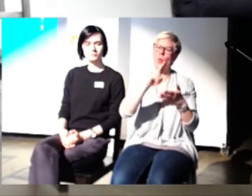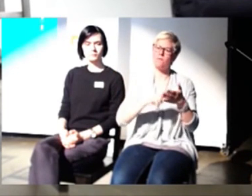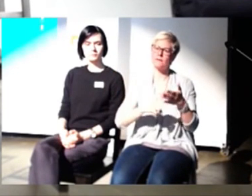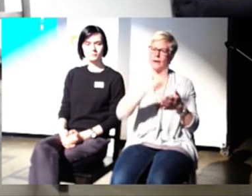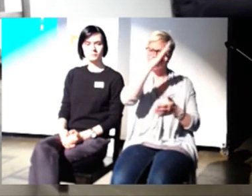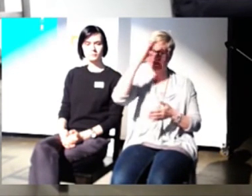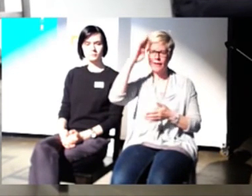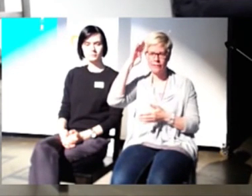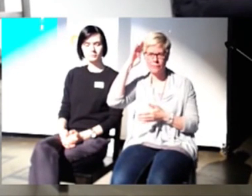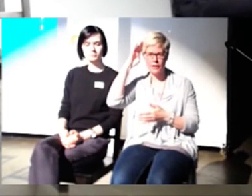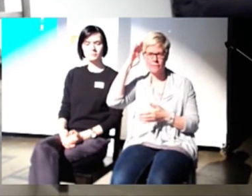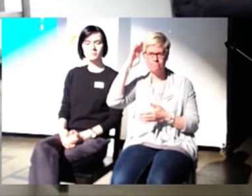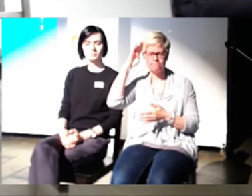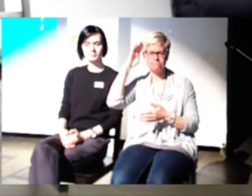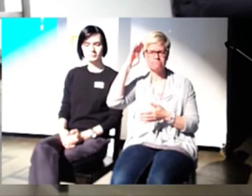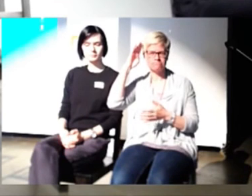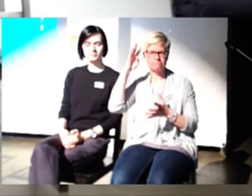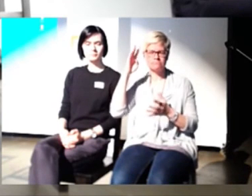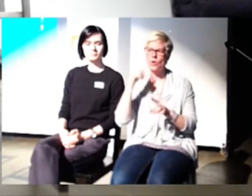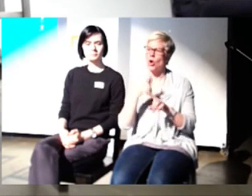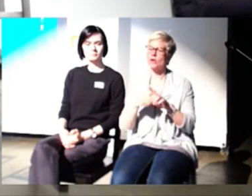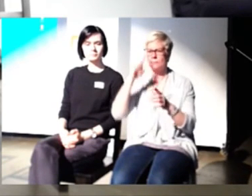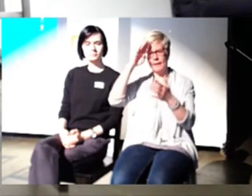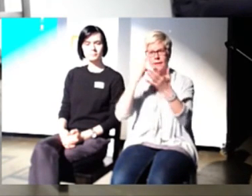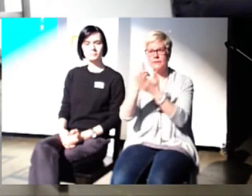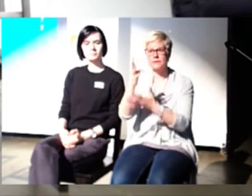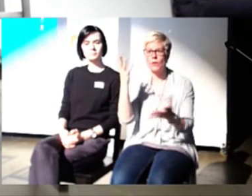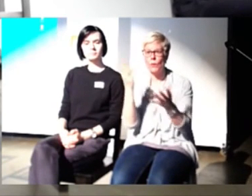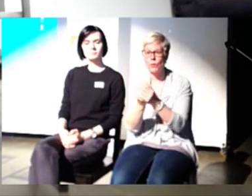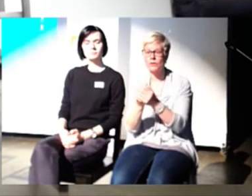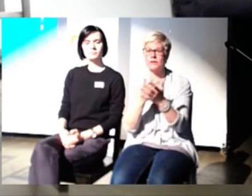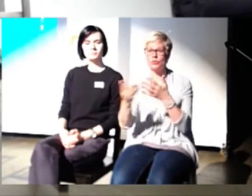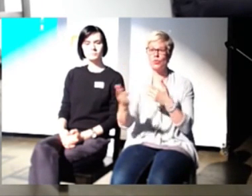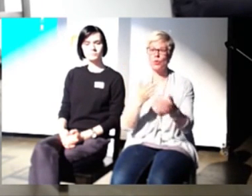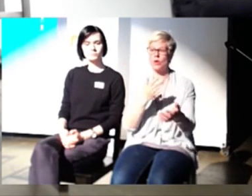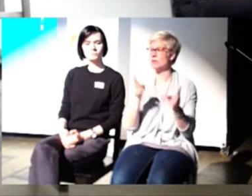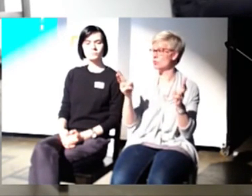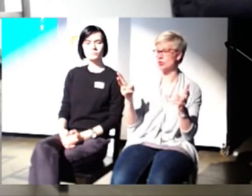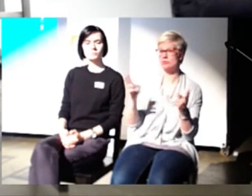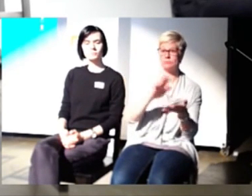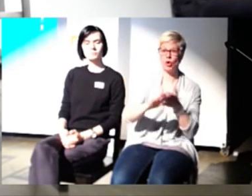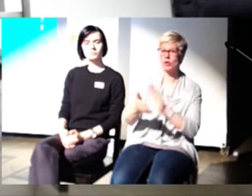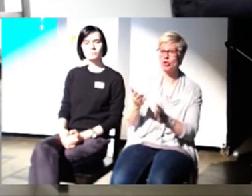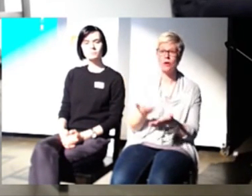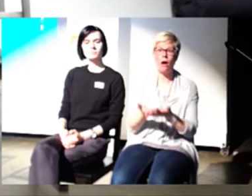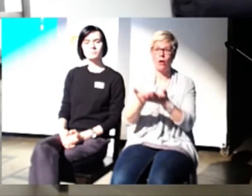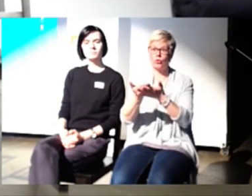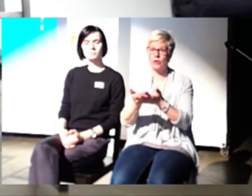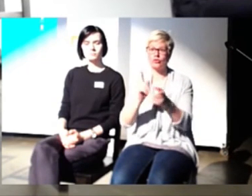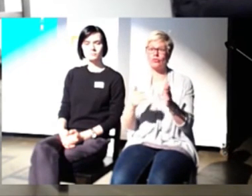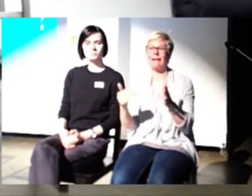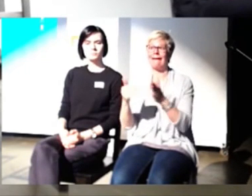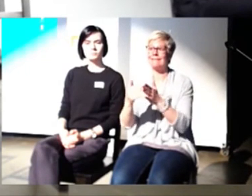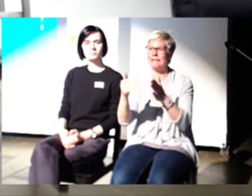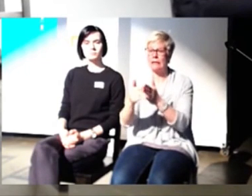kanssa sille, että siitä tulisi periaatteessa yhteistyötä eli auttamista myös, että jos on jotain esteitä,